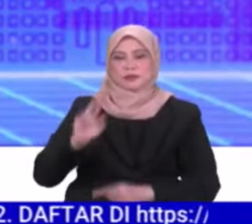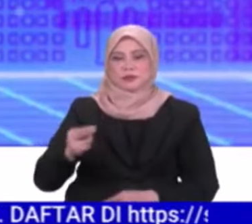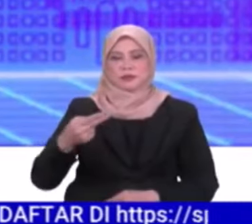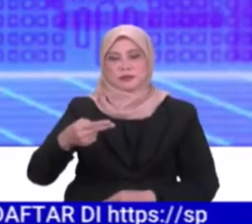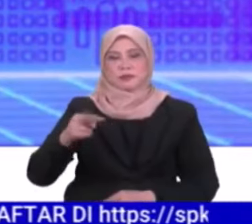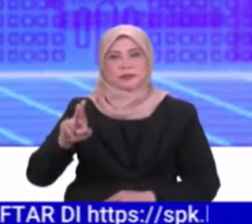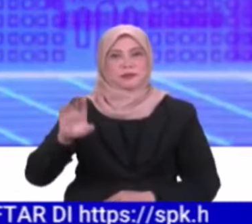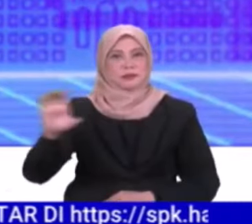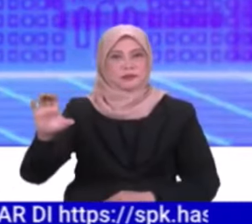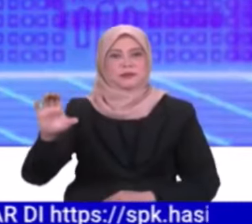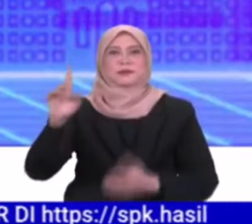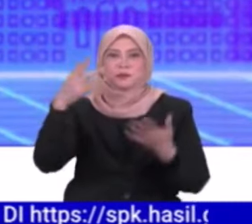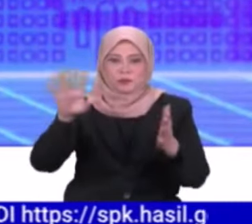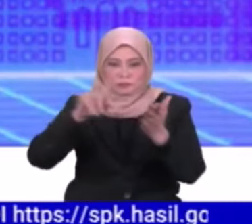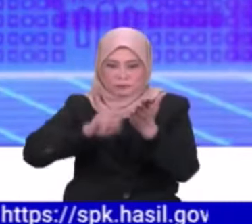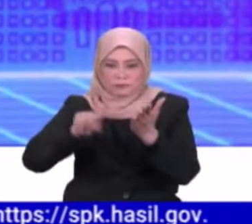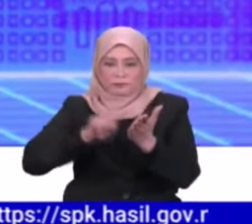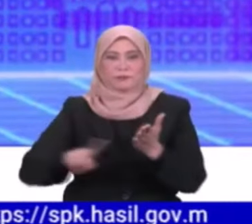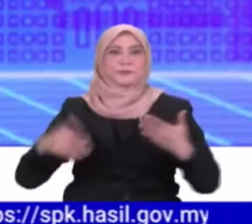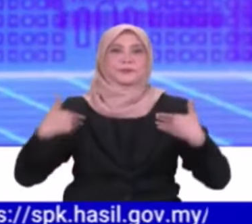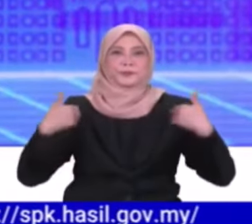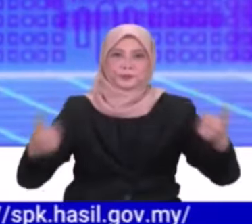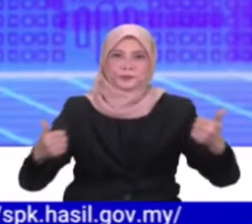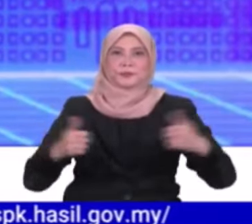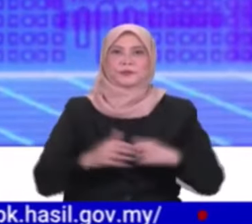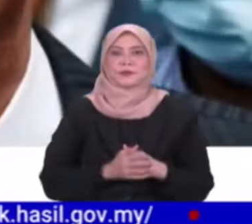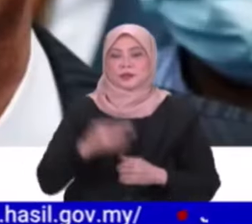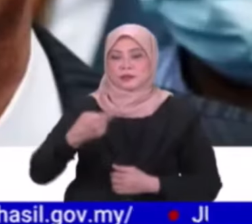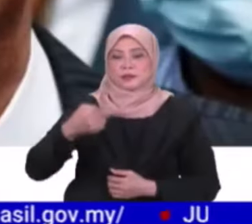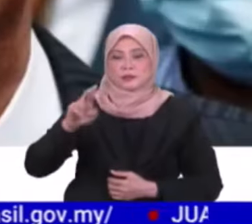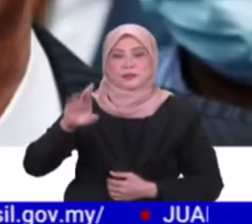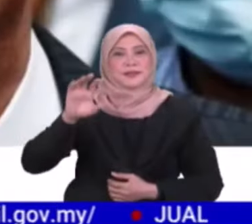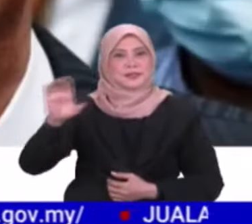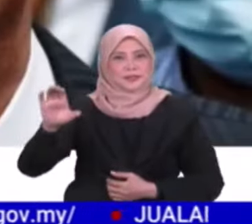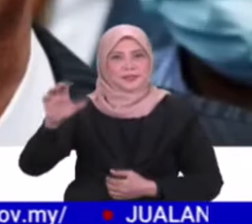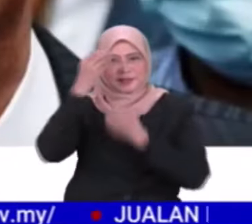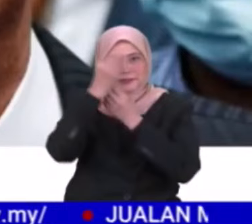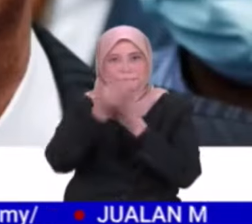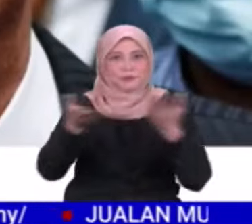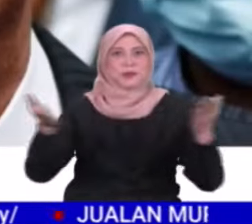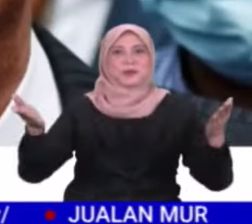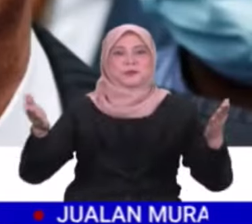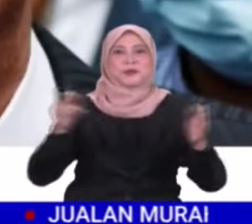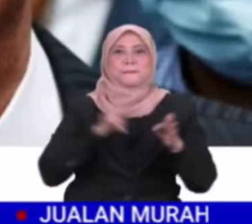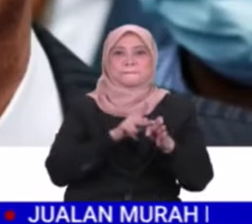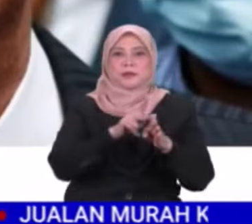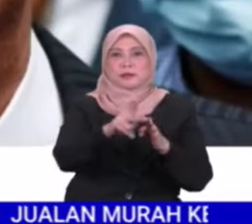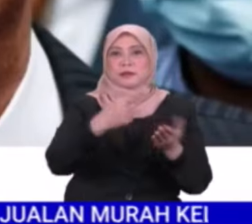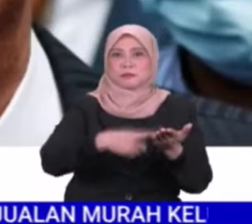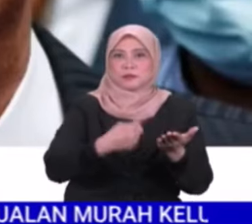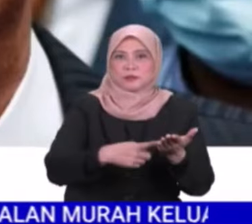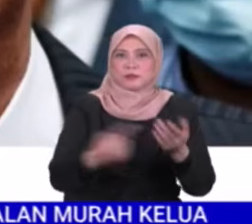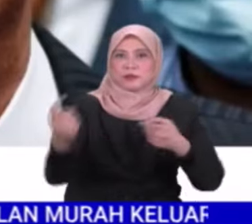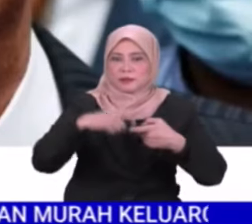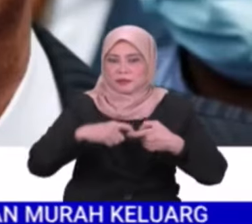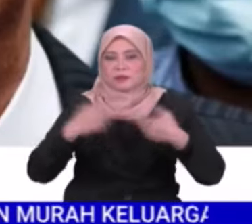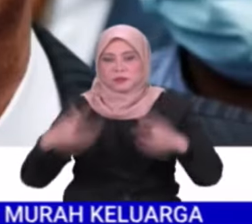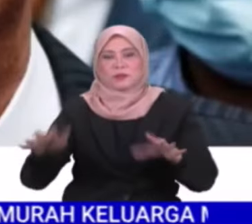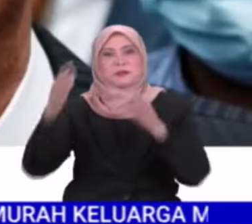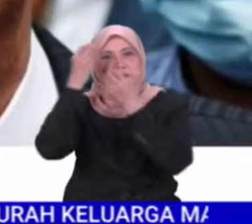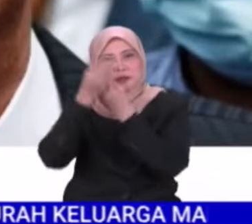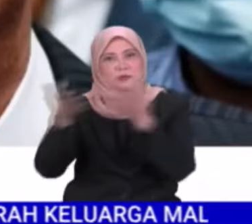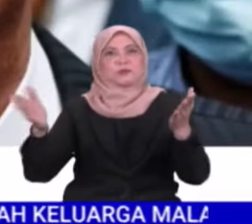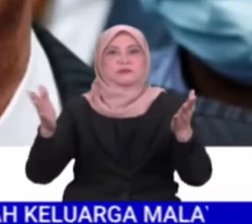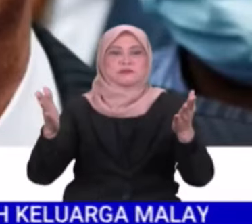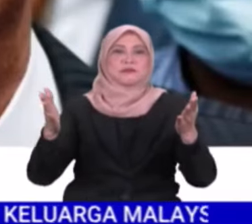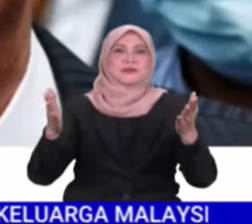setelah menjalani beberapa pemeriksaan. HRC dalam satu kenyataan berkata pakar perunding berkaitan juga telah memaklumkan